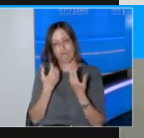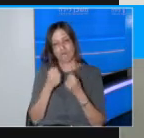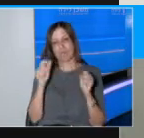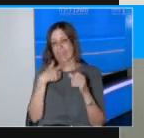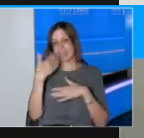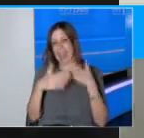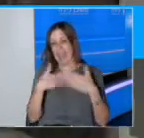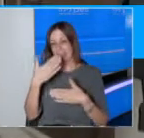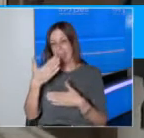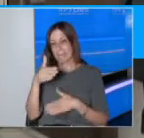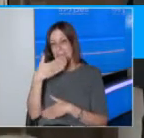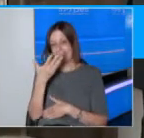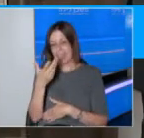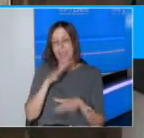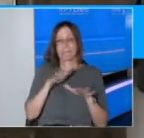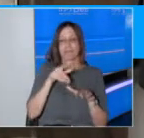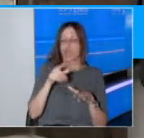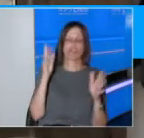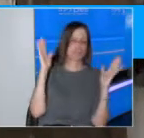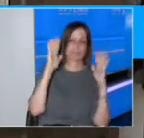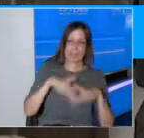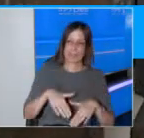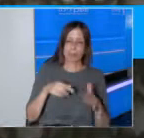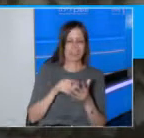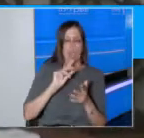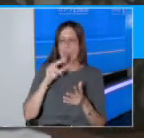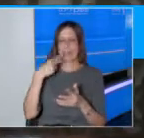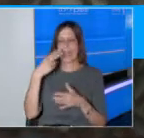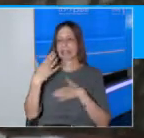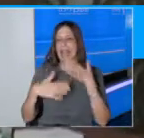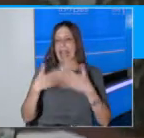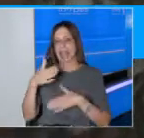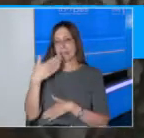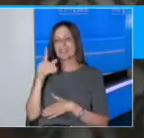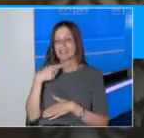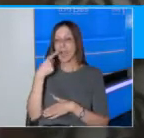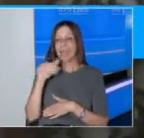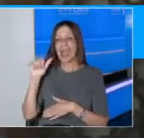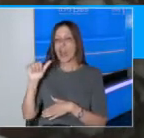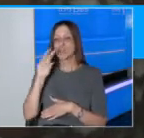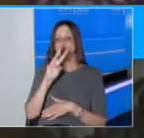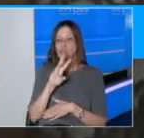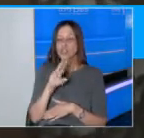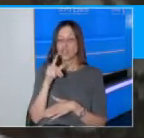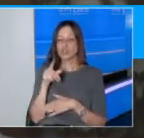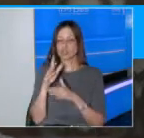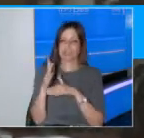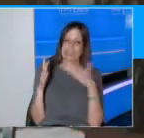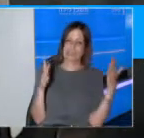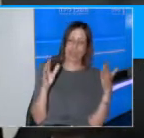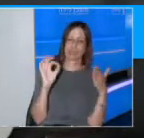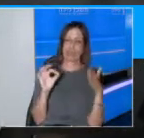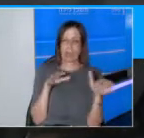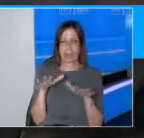מדיני, תהליך מדיני, הממשלה הזאת תקרוס, ולכן לא יהיה תהליך מדיני, וזה אומר אלון שוסטר שנמצא בכנף השמאלית הברורה מאוד של